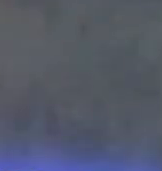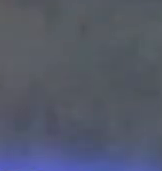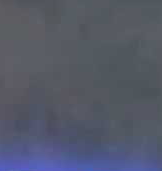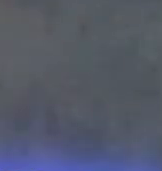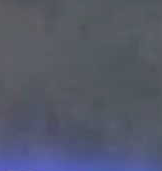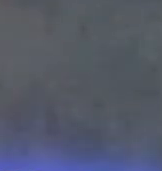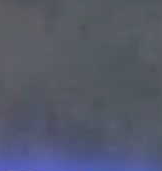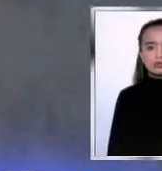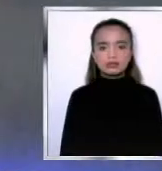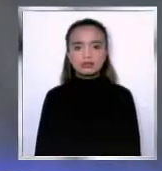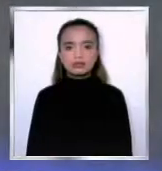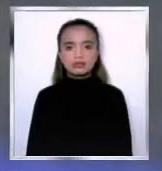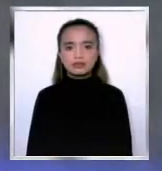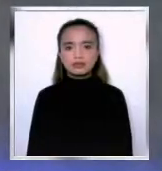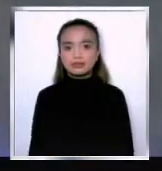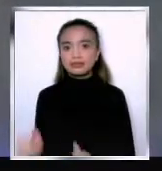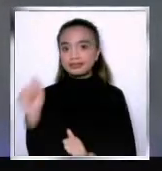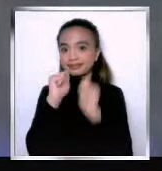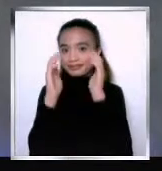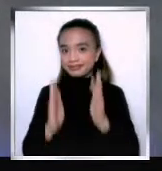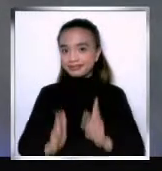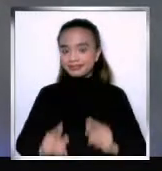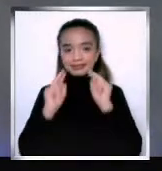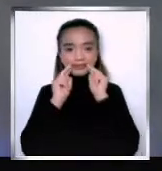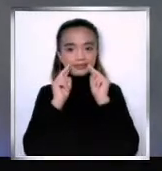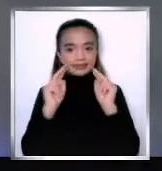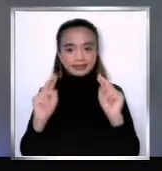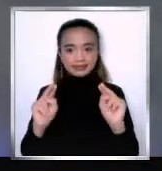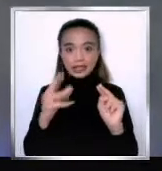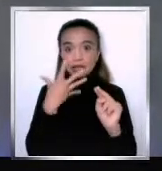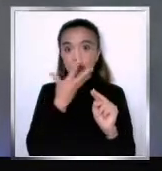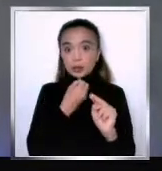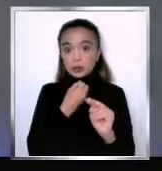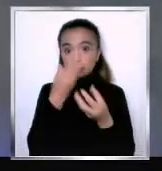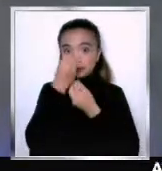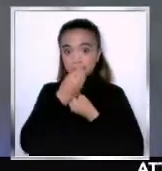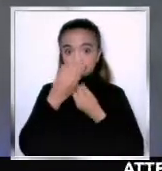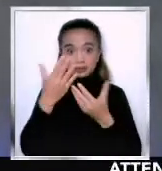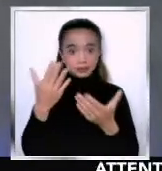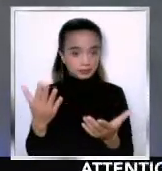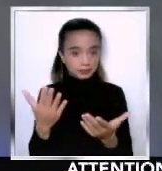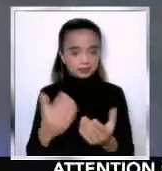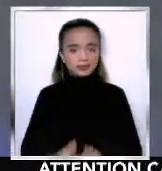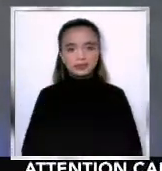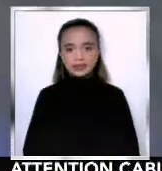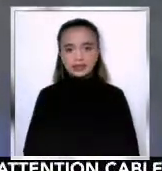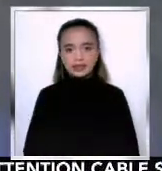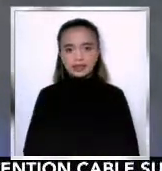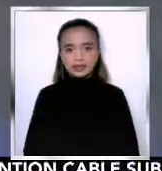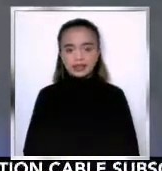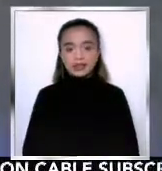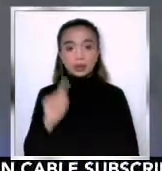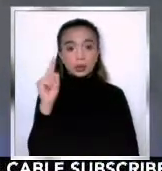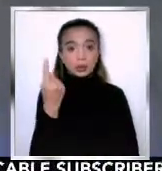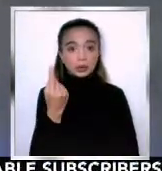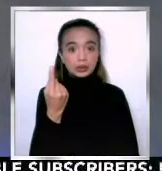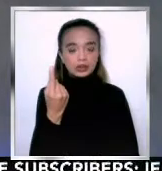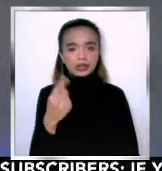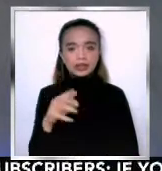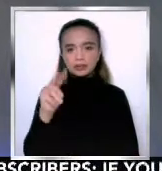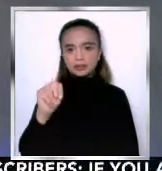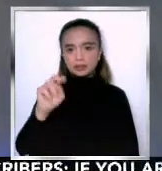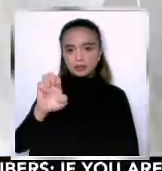Chika Minute na po mga kapuso at ang maghahatid sa atin ng latest showbiz happenings, walang iba kundi si Nelson